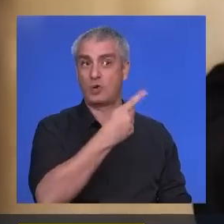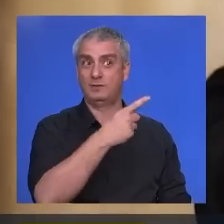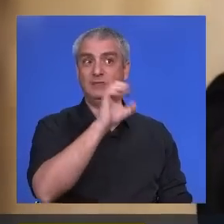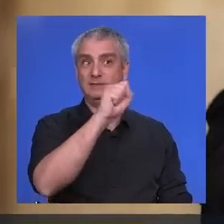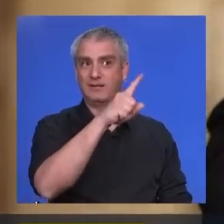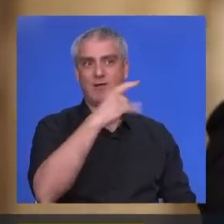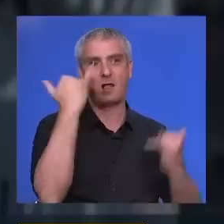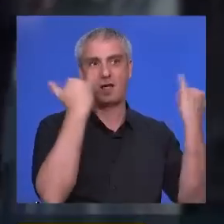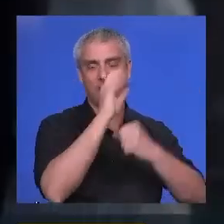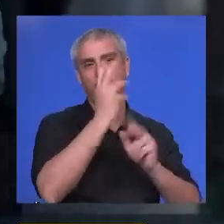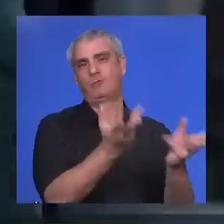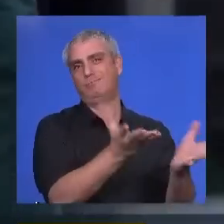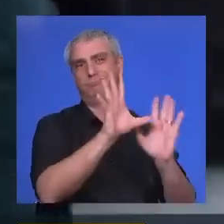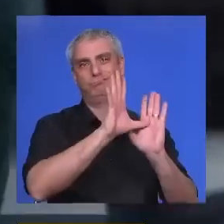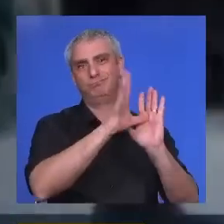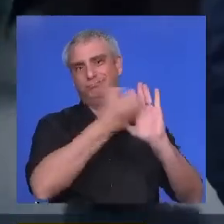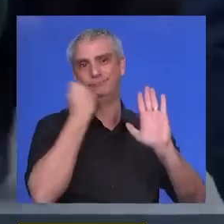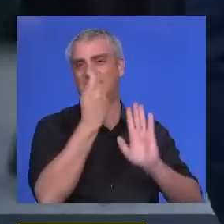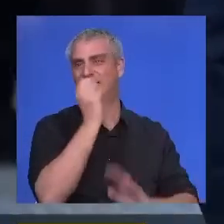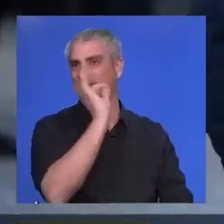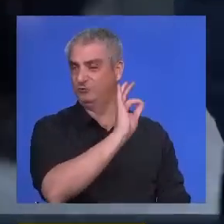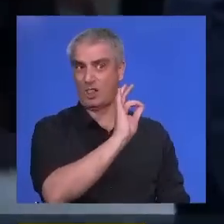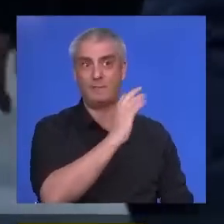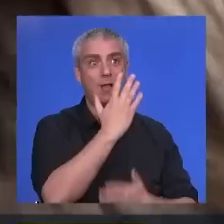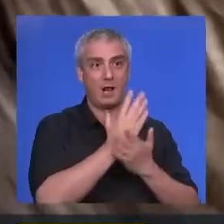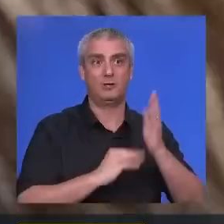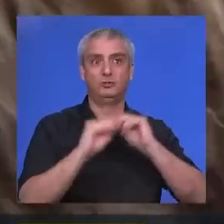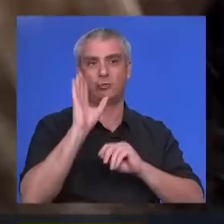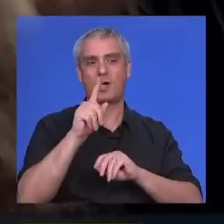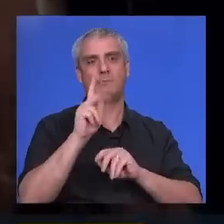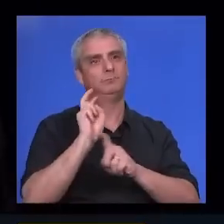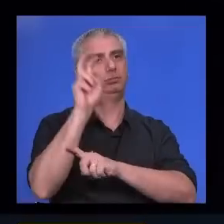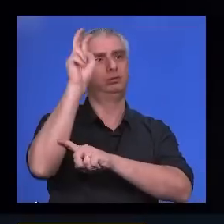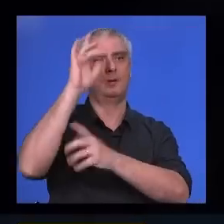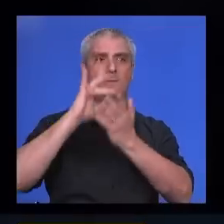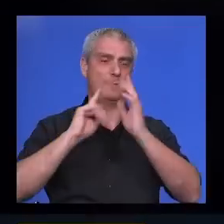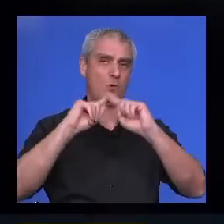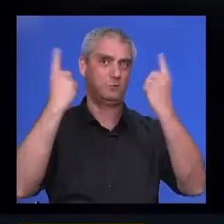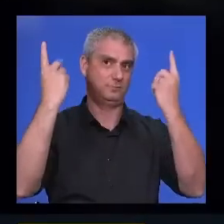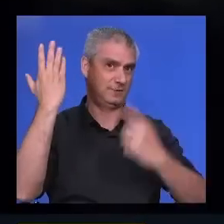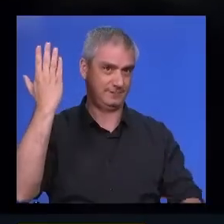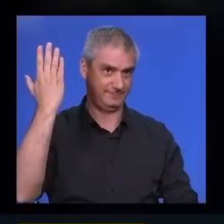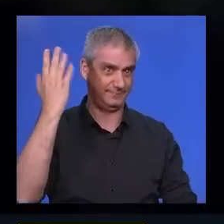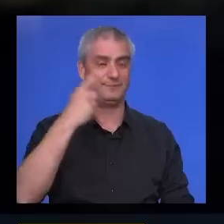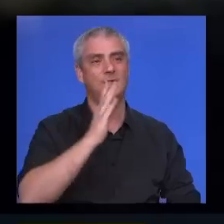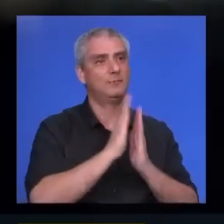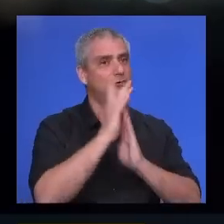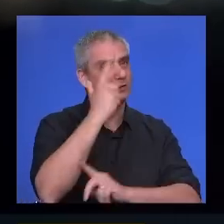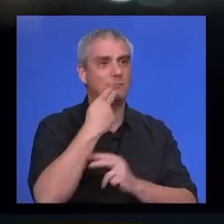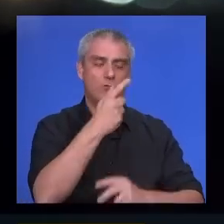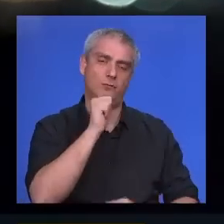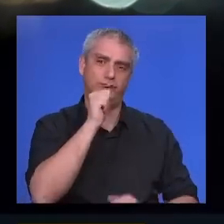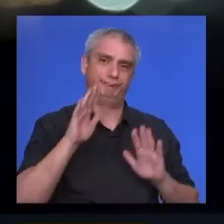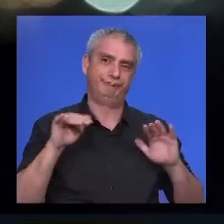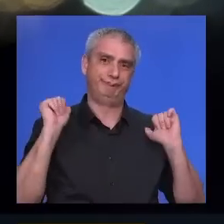כדי להוציא מהם כספים, שחלקם שימשו אותו גם כדי לטפס למקומות גבוהים. ביקשנו לצלם את תגובתו והוא נמנע.